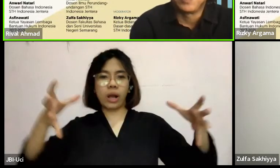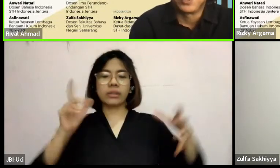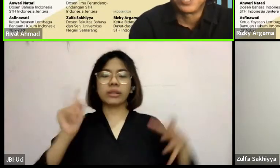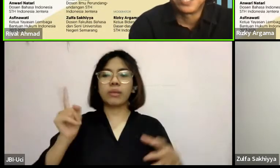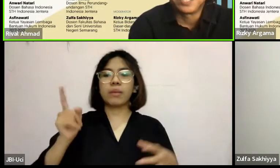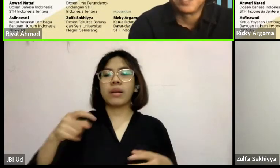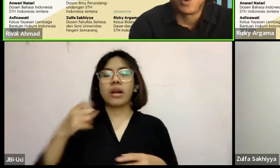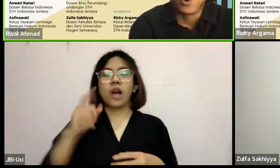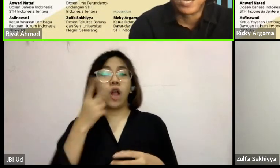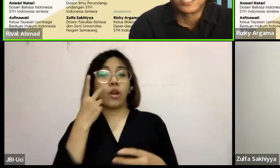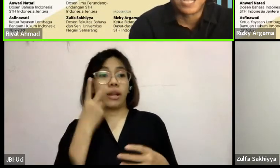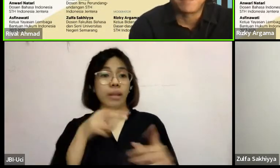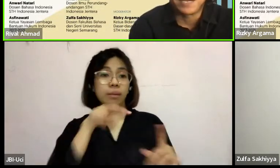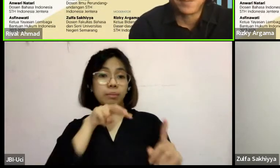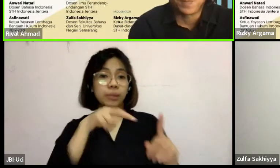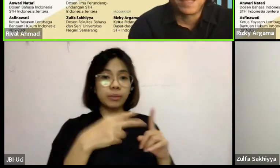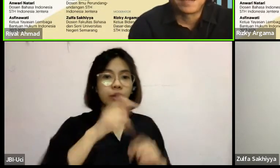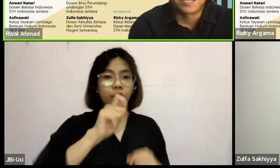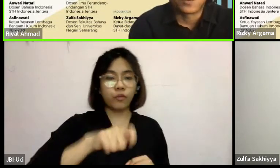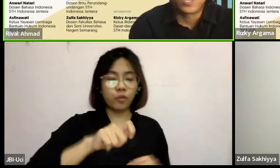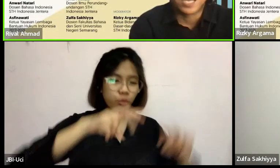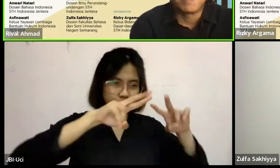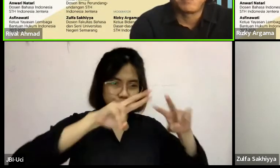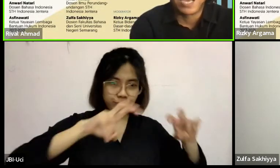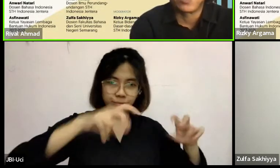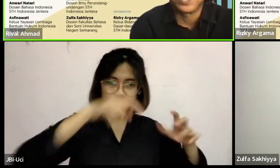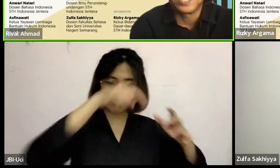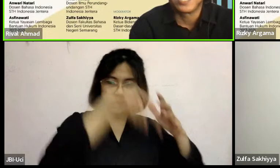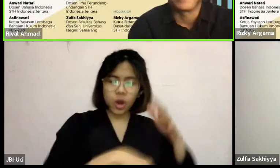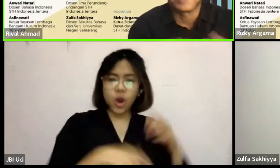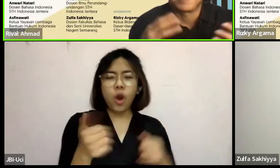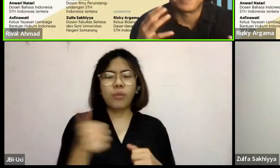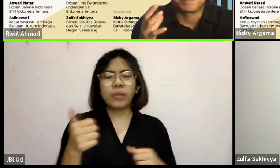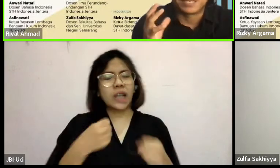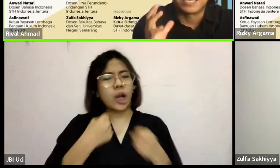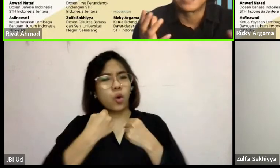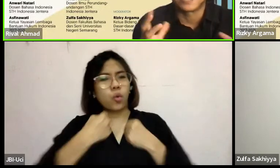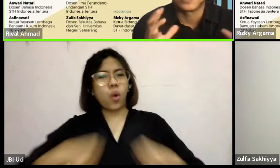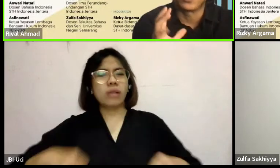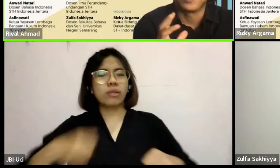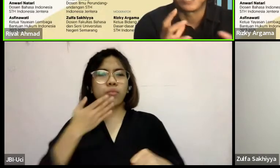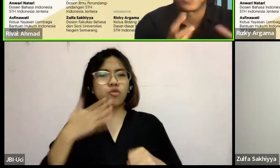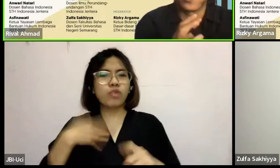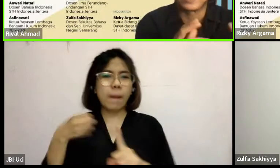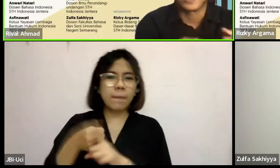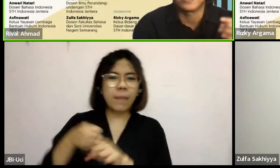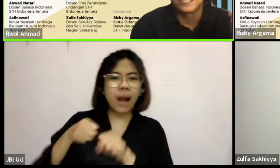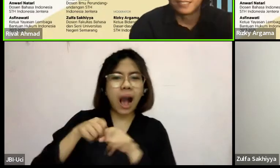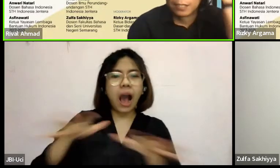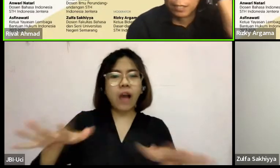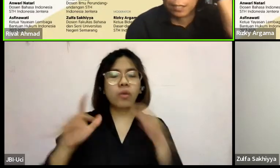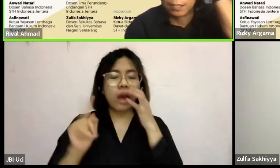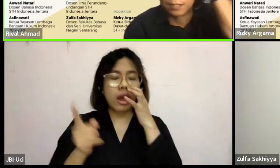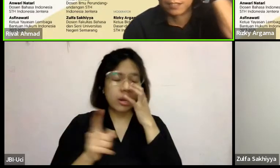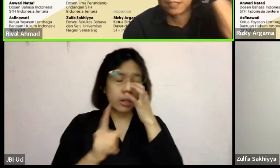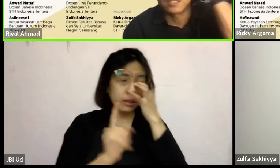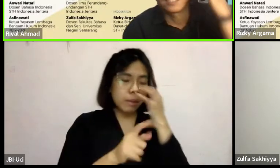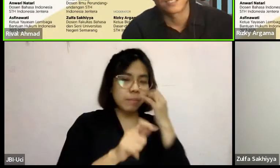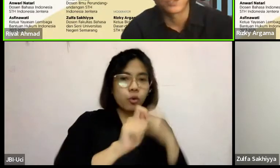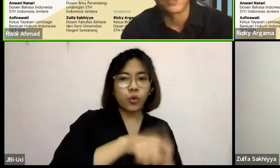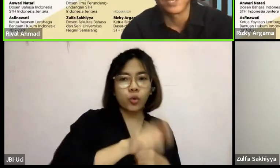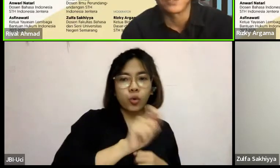jadi kalau mau dibongkar Kenapa kekuasaan mempengaruhi ya memang pada dasarnya hukum dan kekuasaan